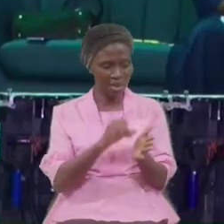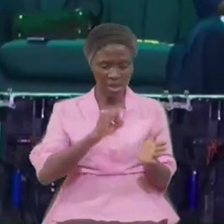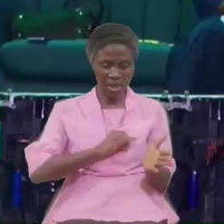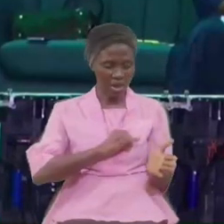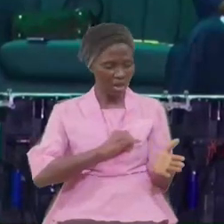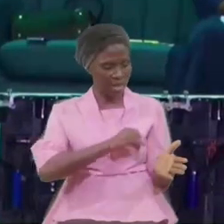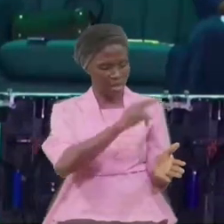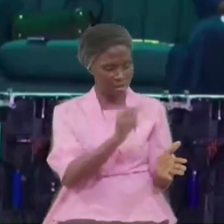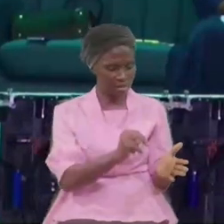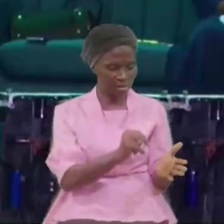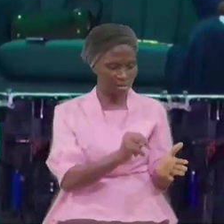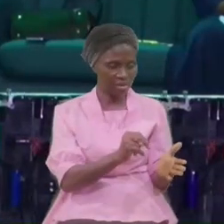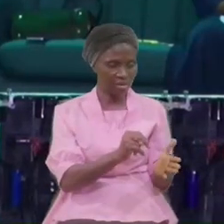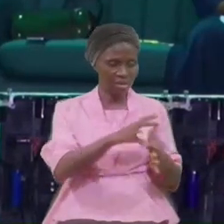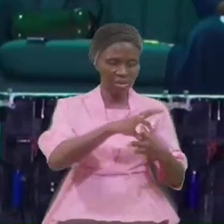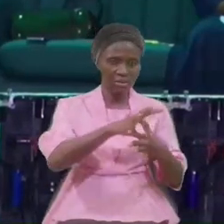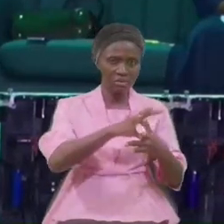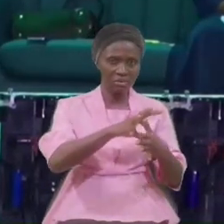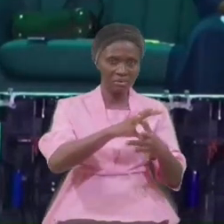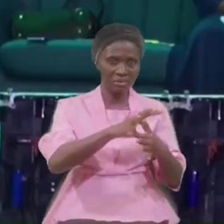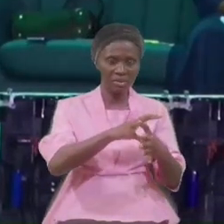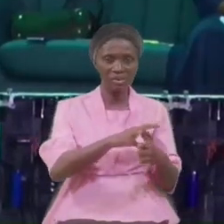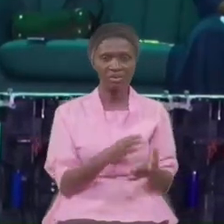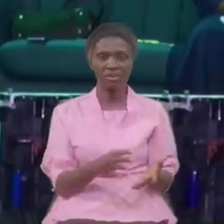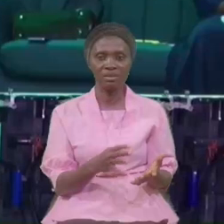J'ai besoin d'une assiette de viande.